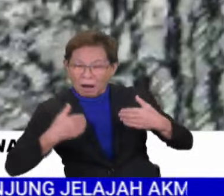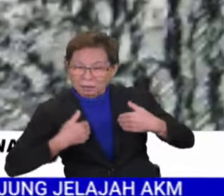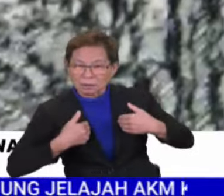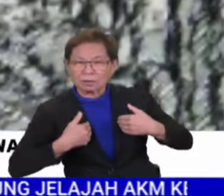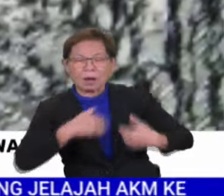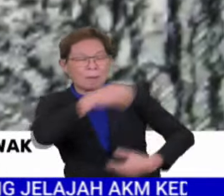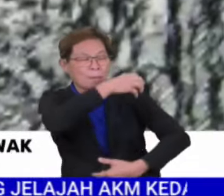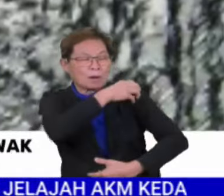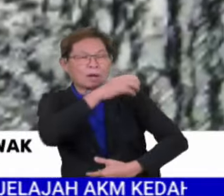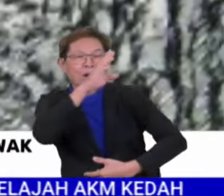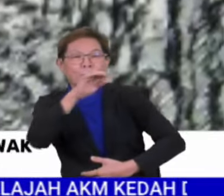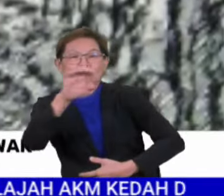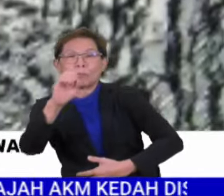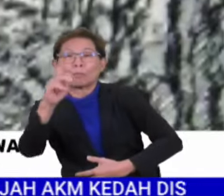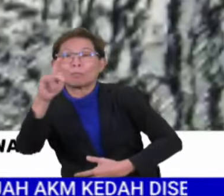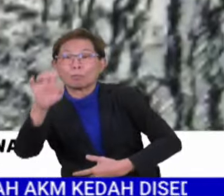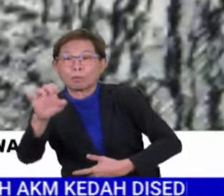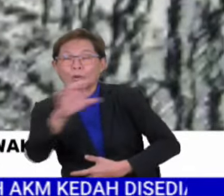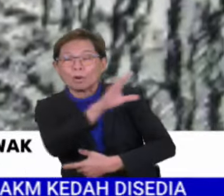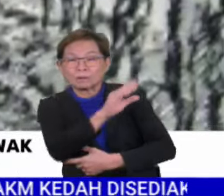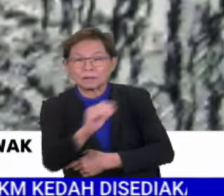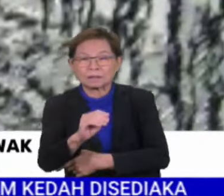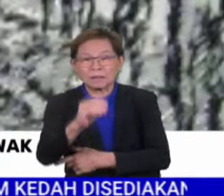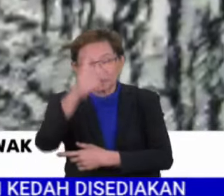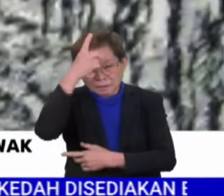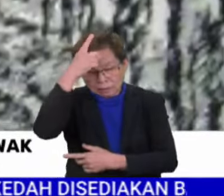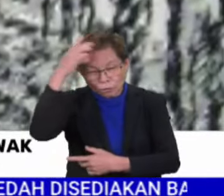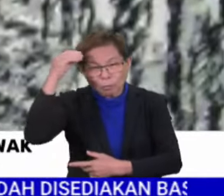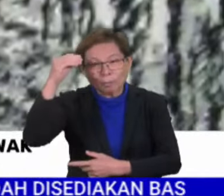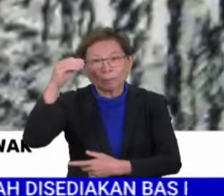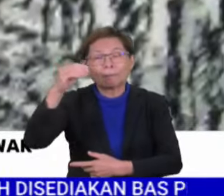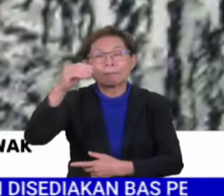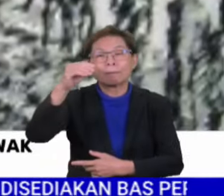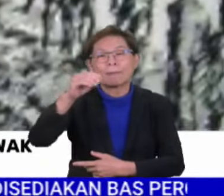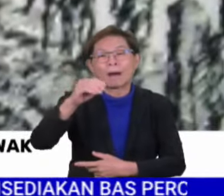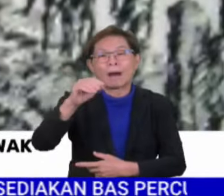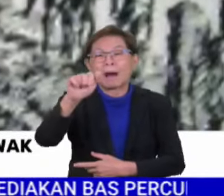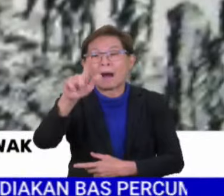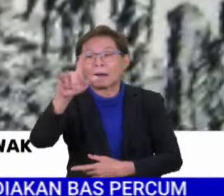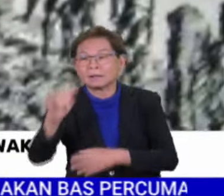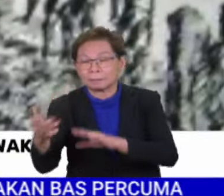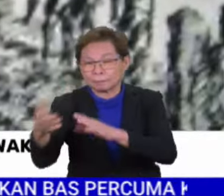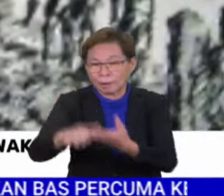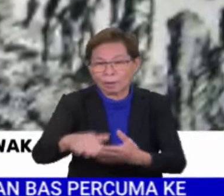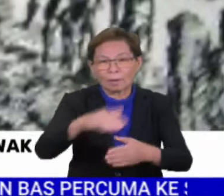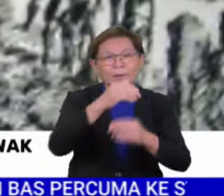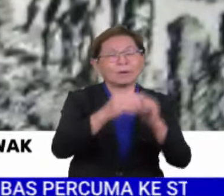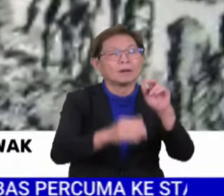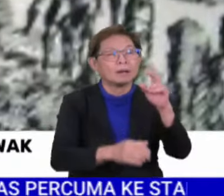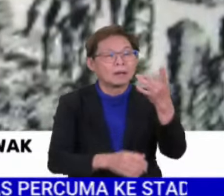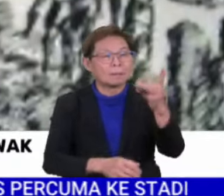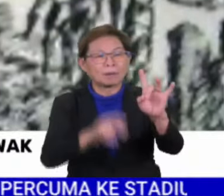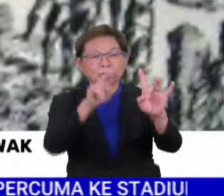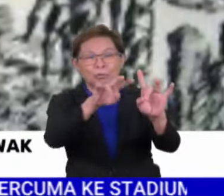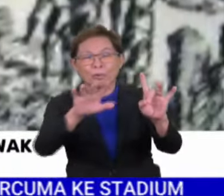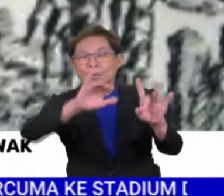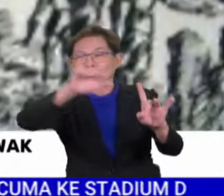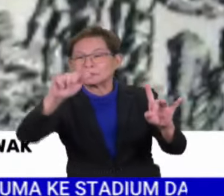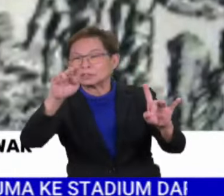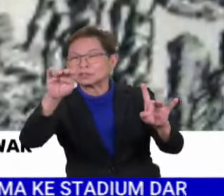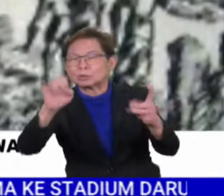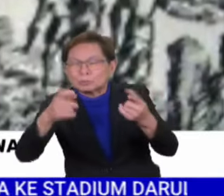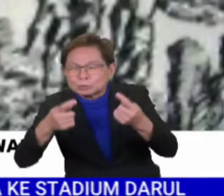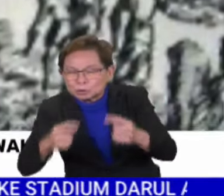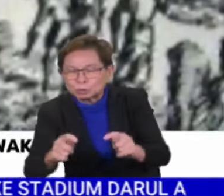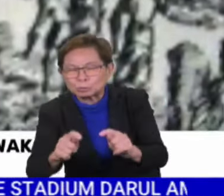menyaksikan pegawai Brooke, George Stewart dan Datuk Petinggi Ali terkorban. Disember 1852, James Brooke cuba